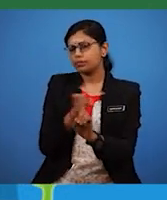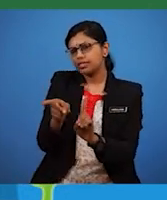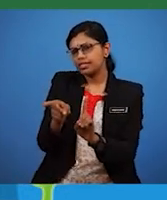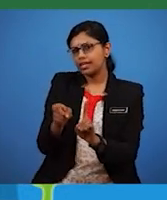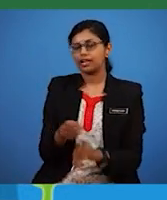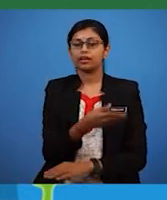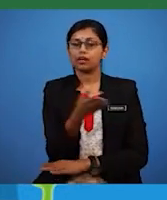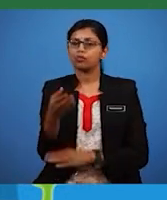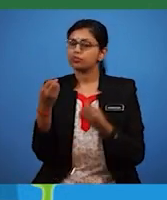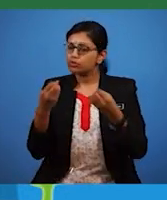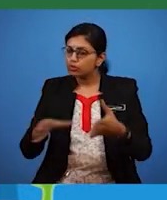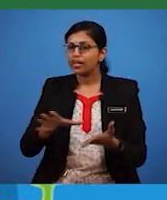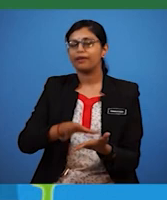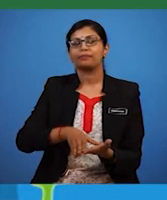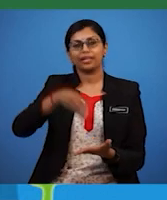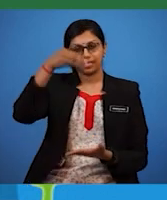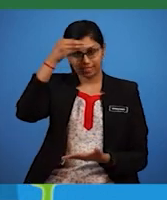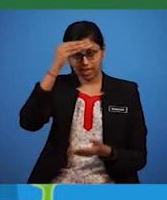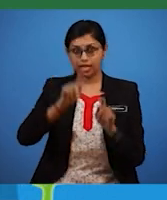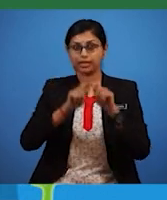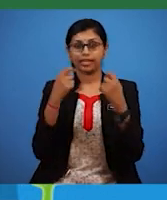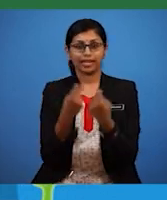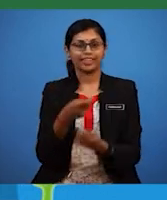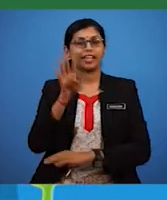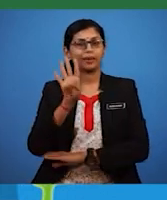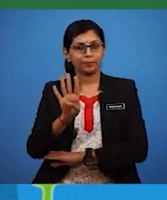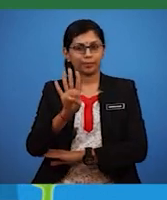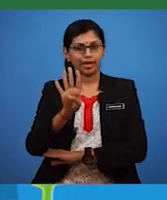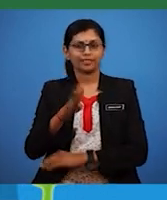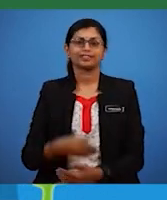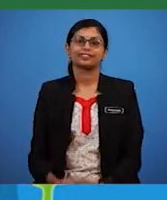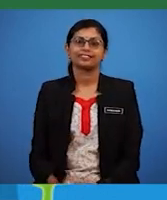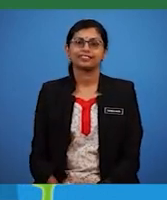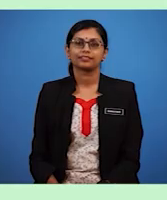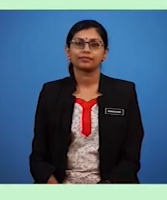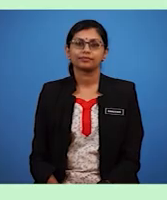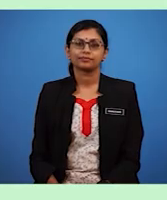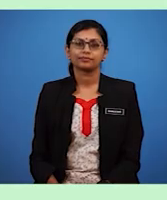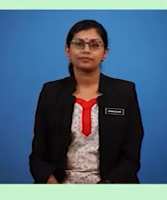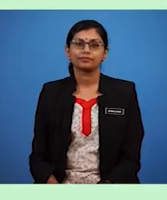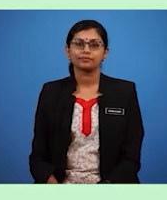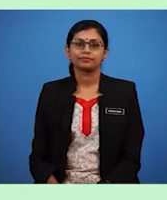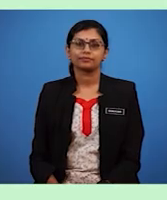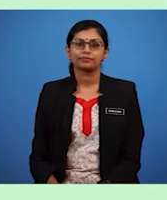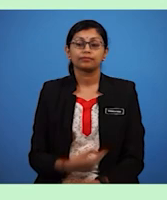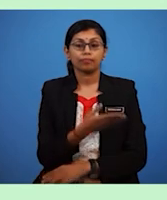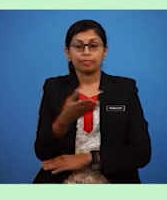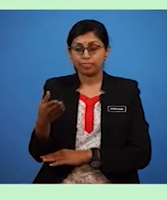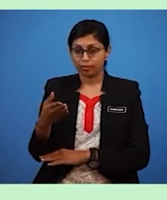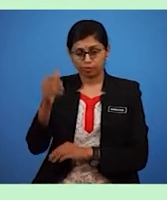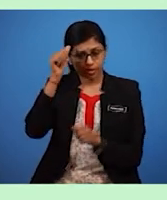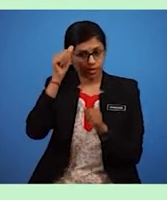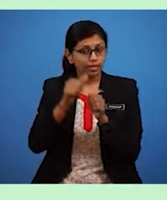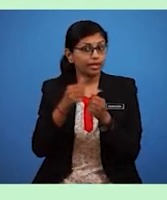yang telah dipelajari semasa di tingkatan 4. Adakah murid-murid